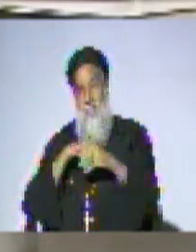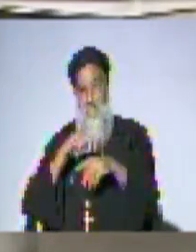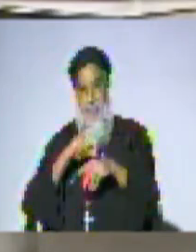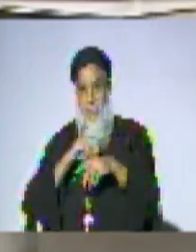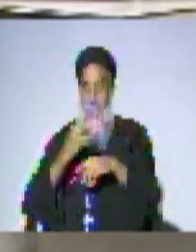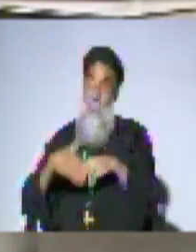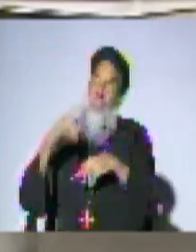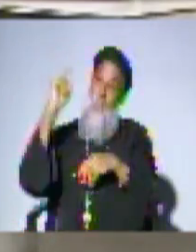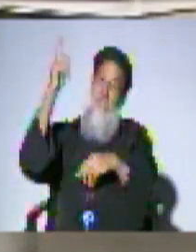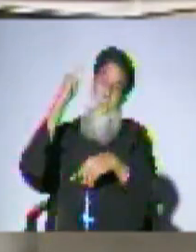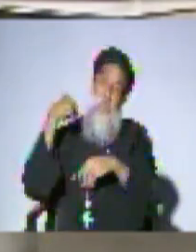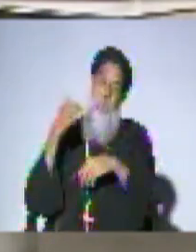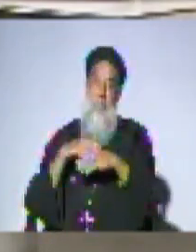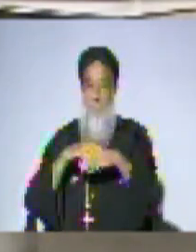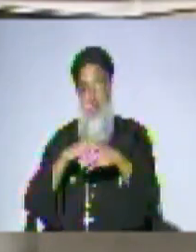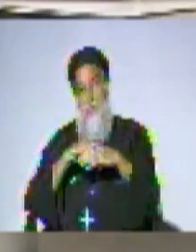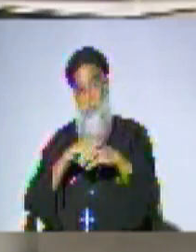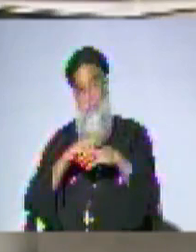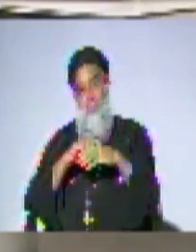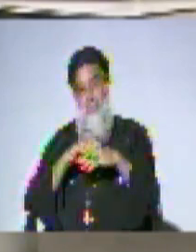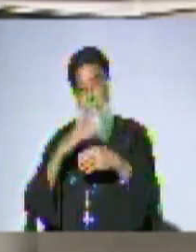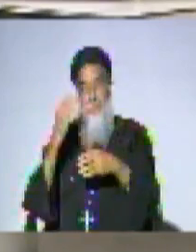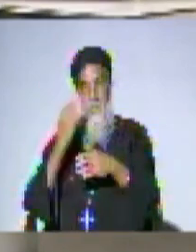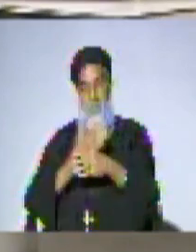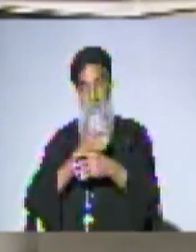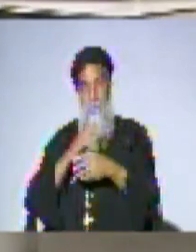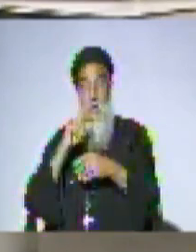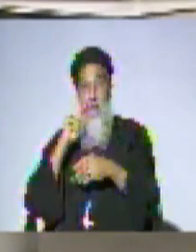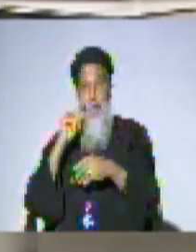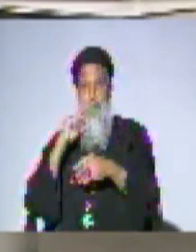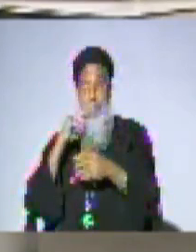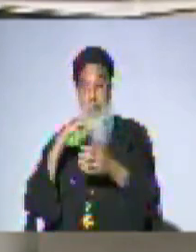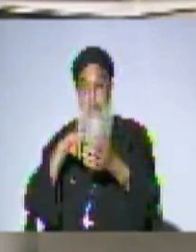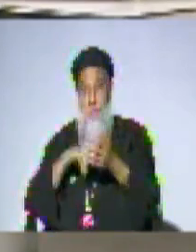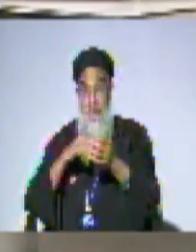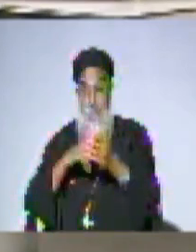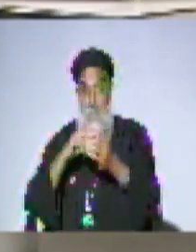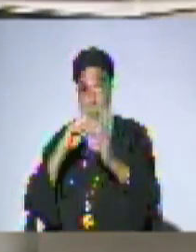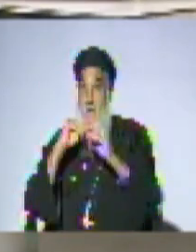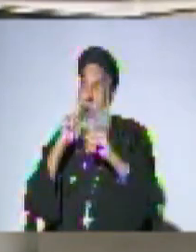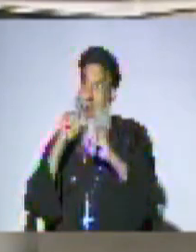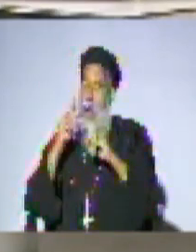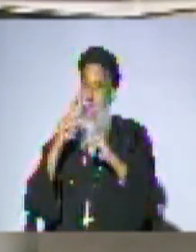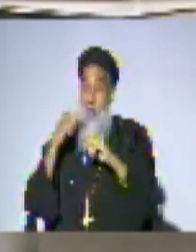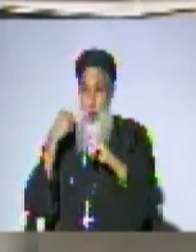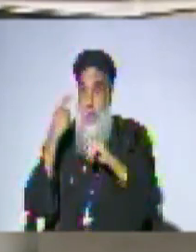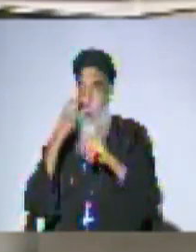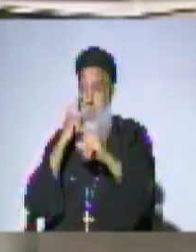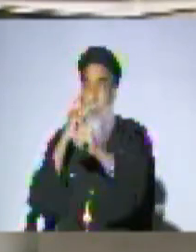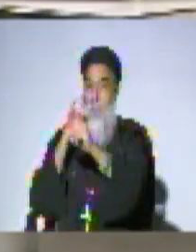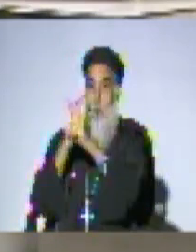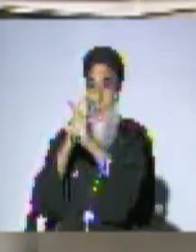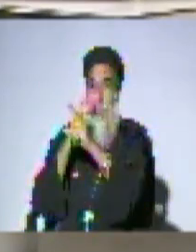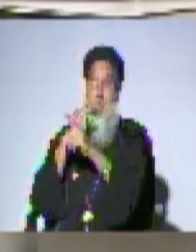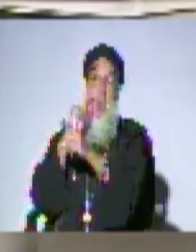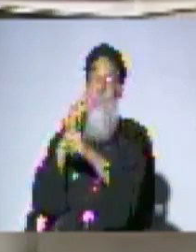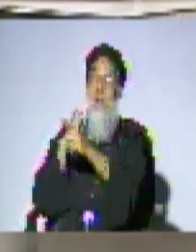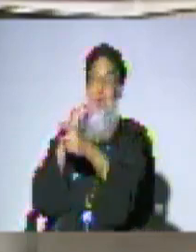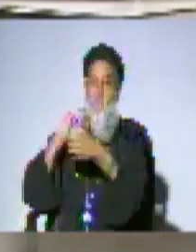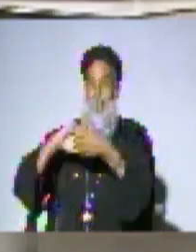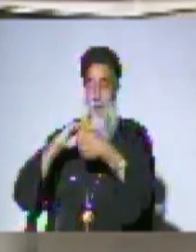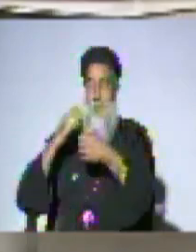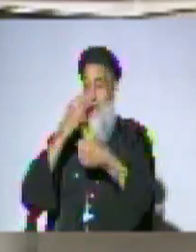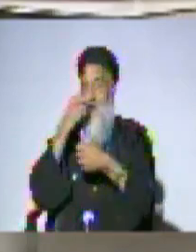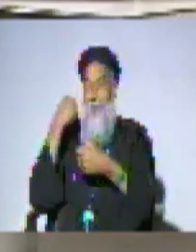الإنسان وربنا يعني. عشان كده آدم لما وقف يكلم ربنا، لما جاله وقف